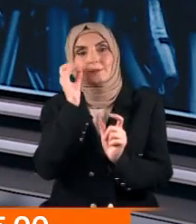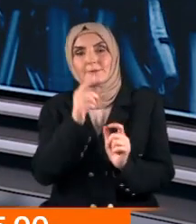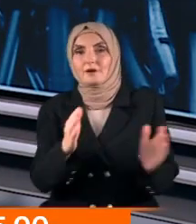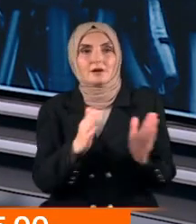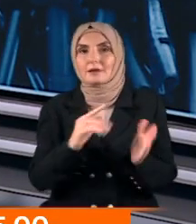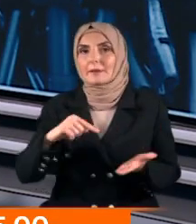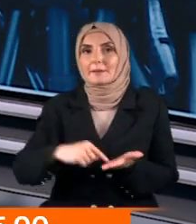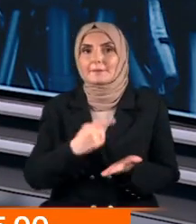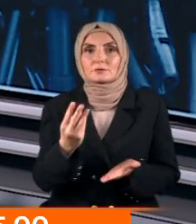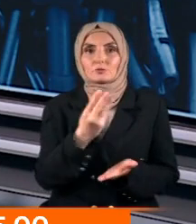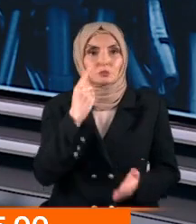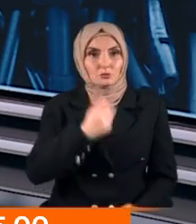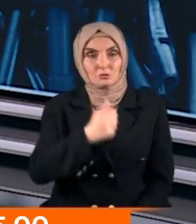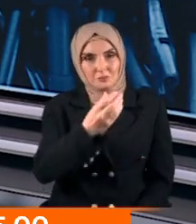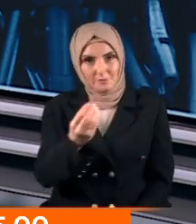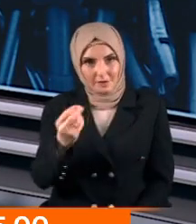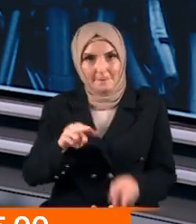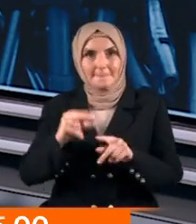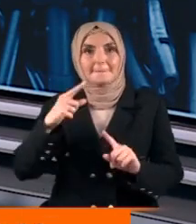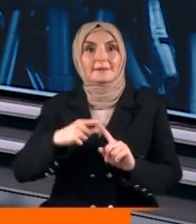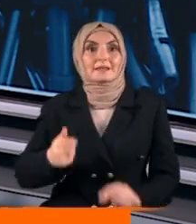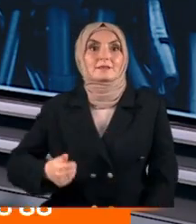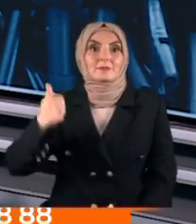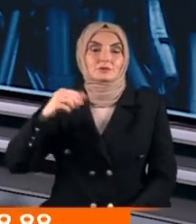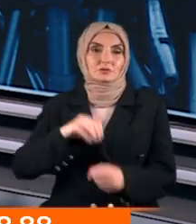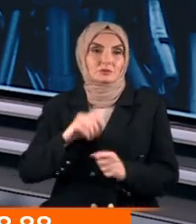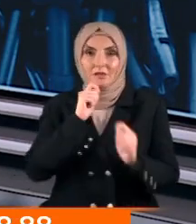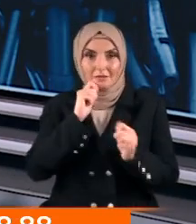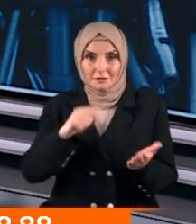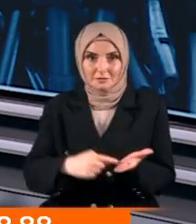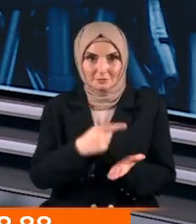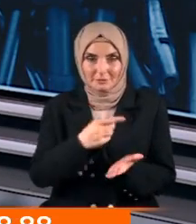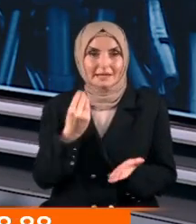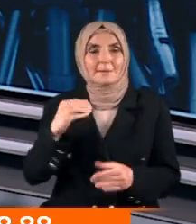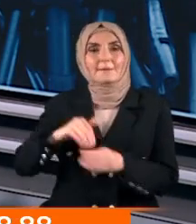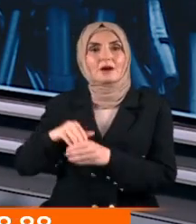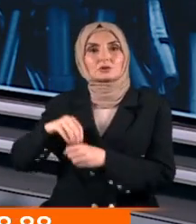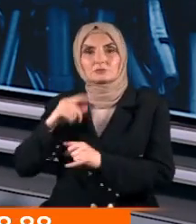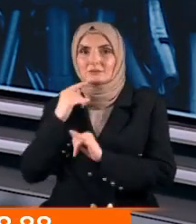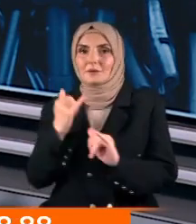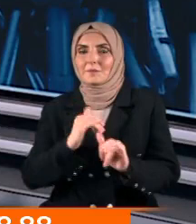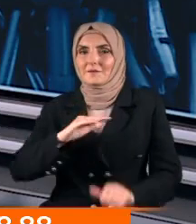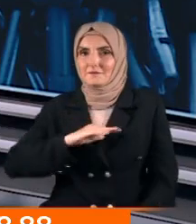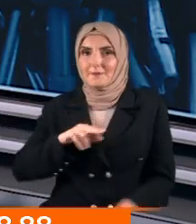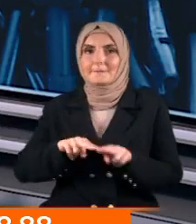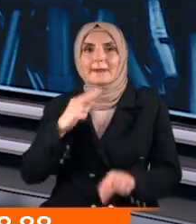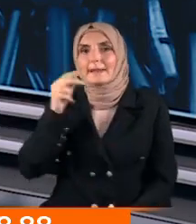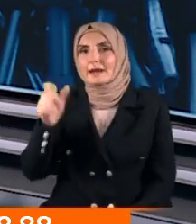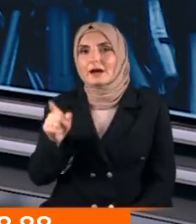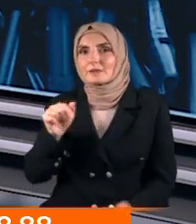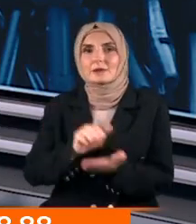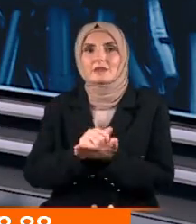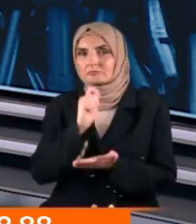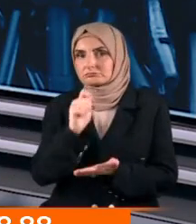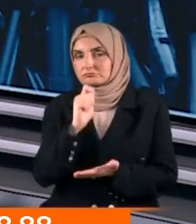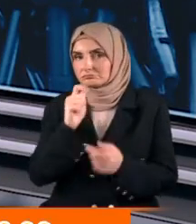MİT başkanlığı pazarlığının yer aldığı mutabakata İYİ Parti'den tepki var. Meral Akşener bir gazeteye konuştu. Mutabakattan haberim